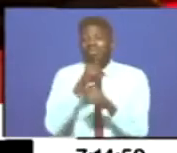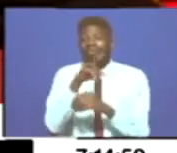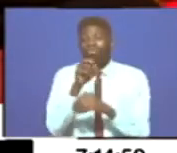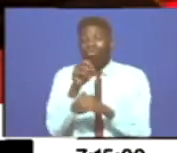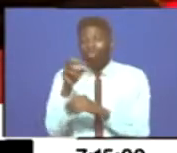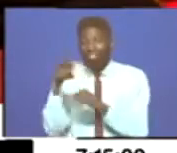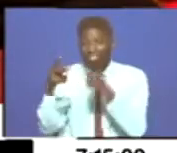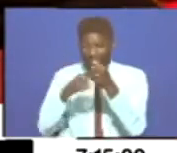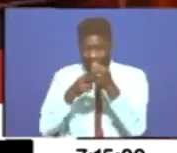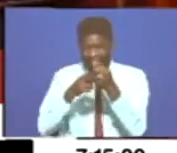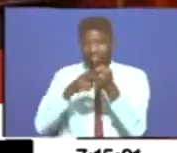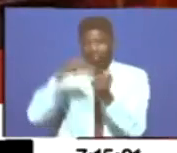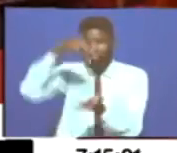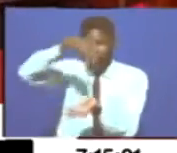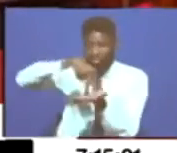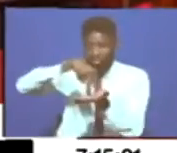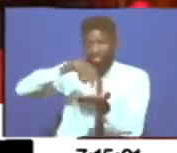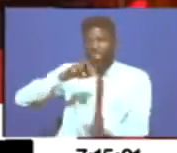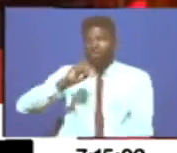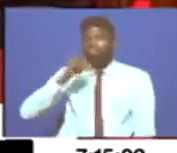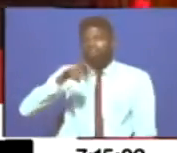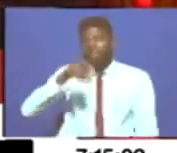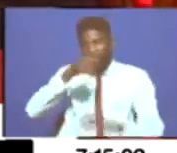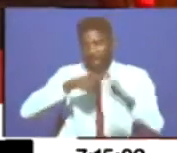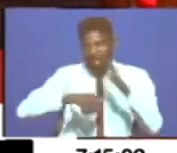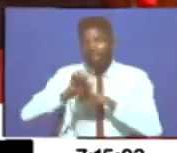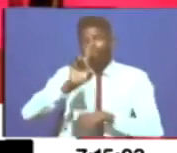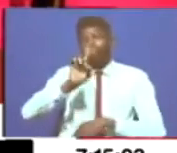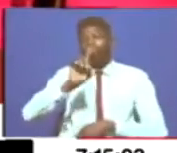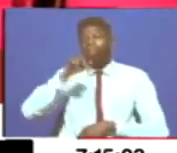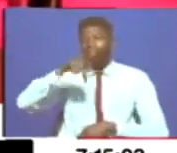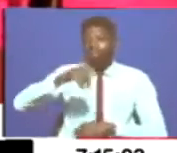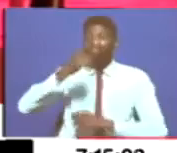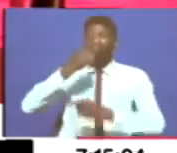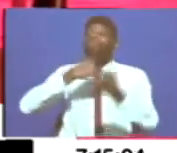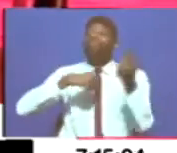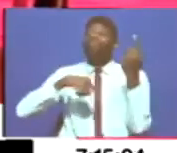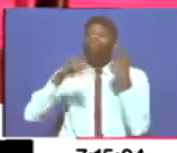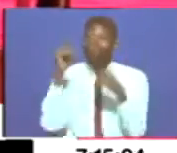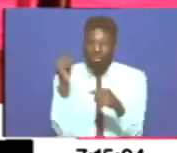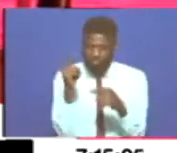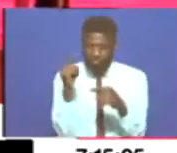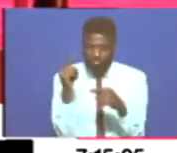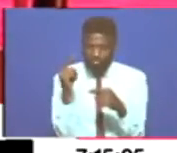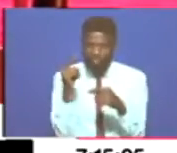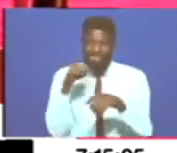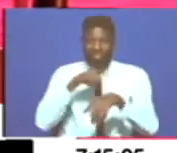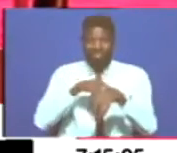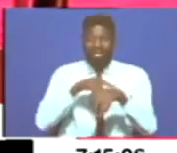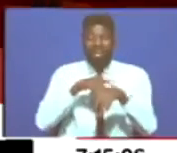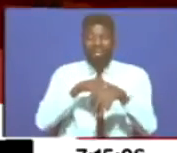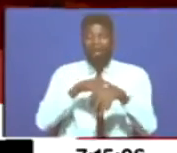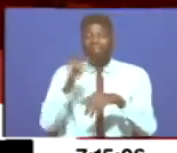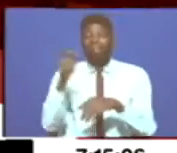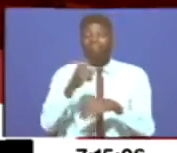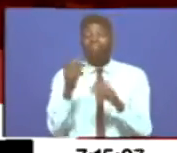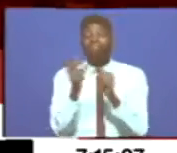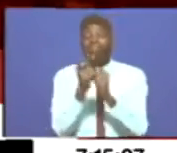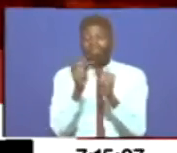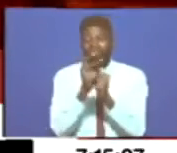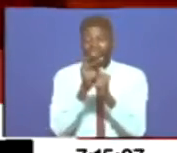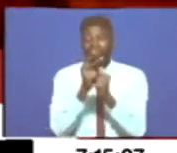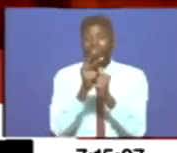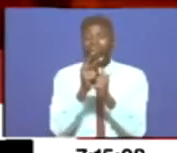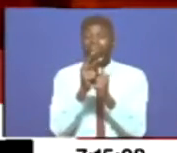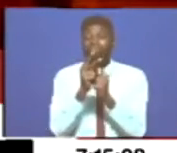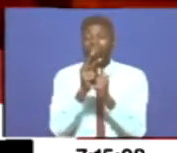kwa tiketi ya chama cha DP na kuibuka mshindi wa kiti hicho kwenye uchaguzi mkuu wa mwezi Disemba mwaka huo.